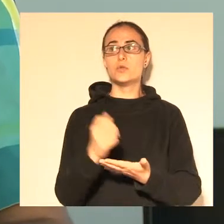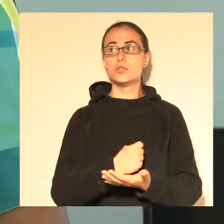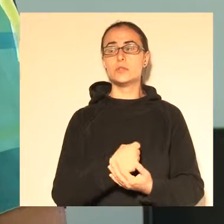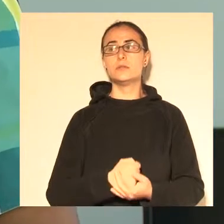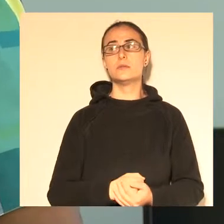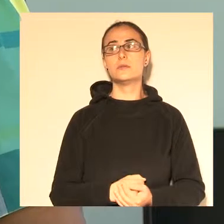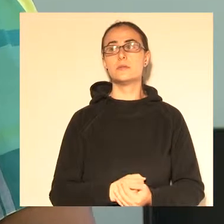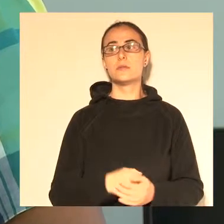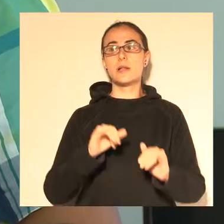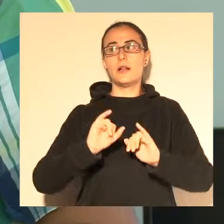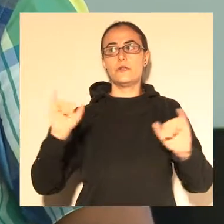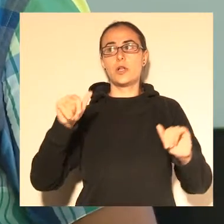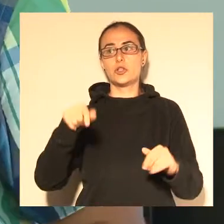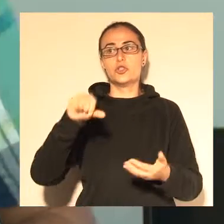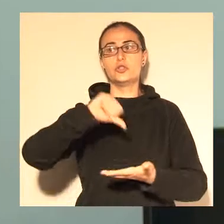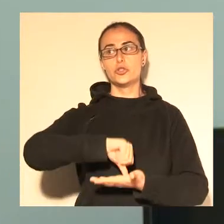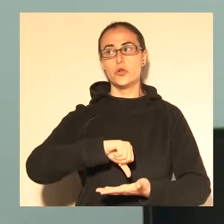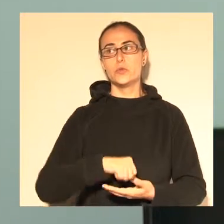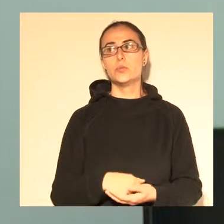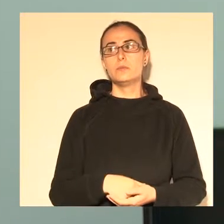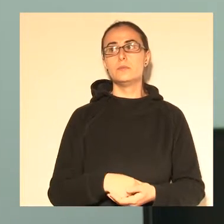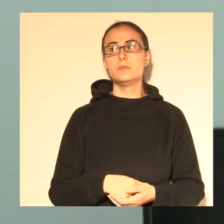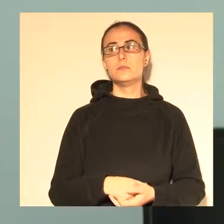să să dezvolt acest